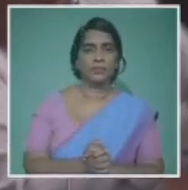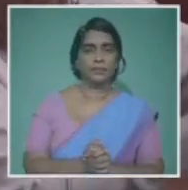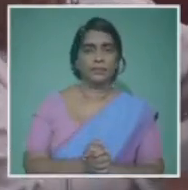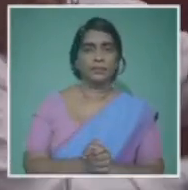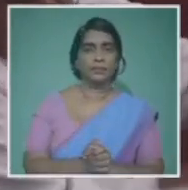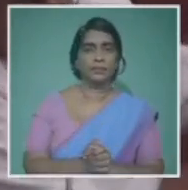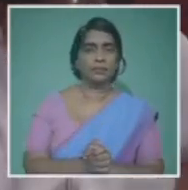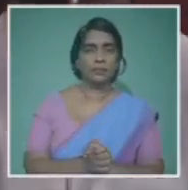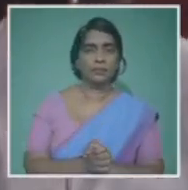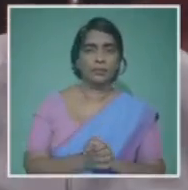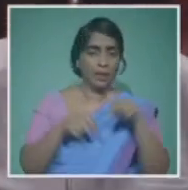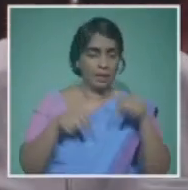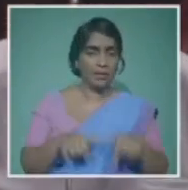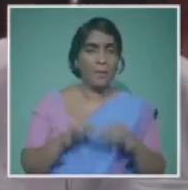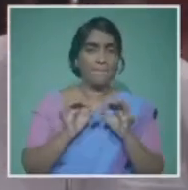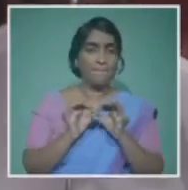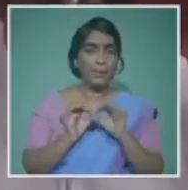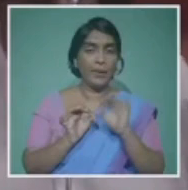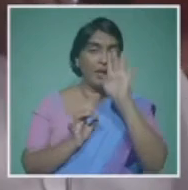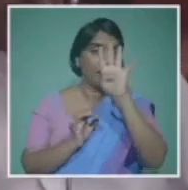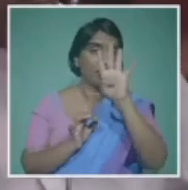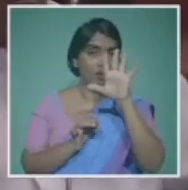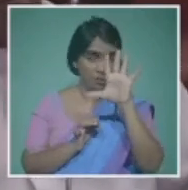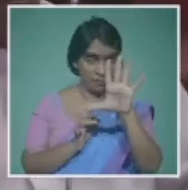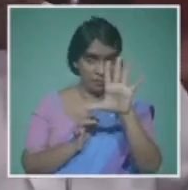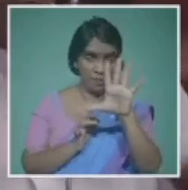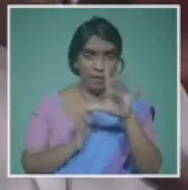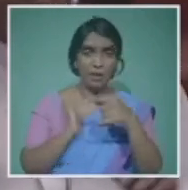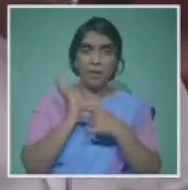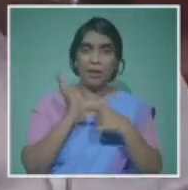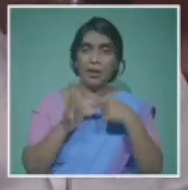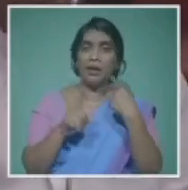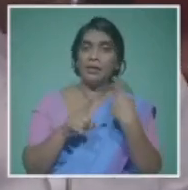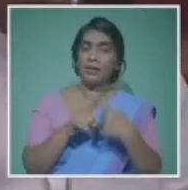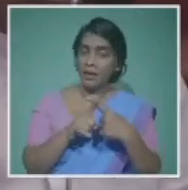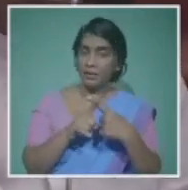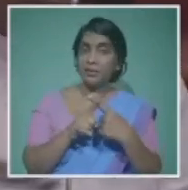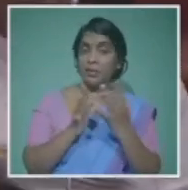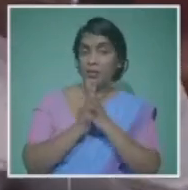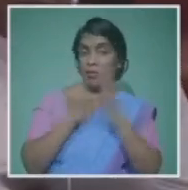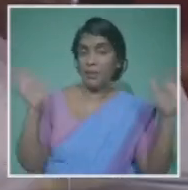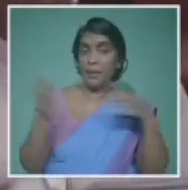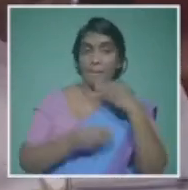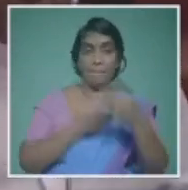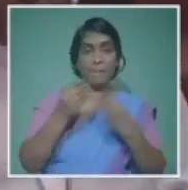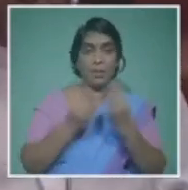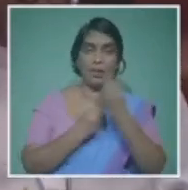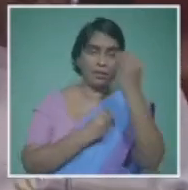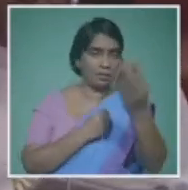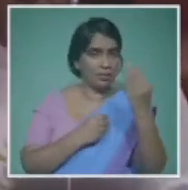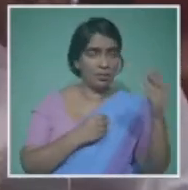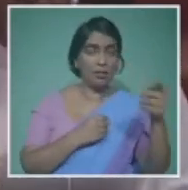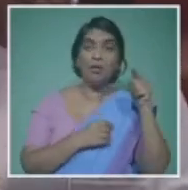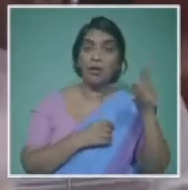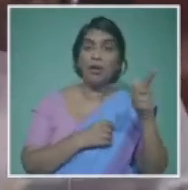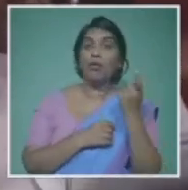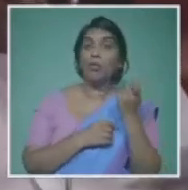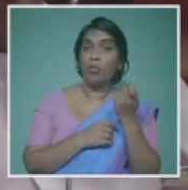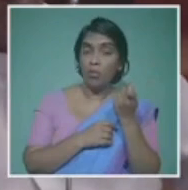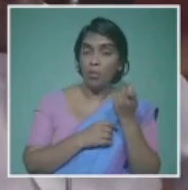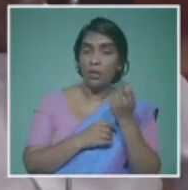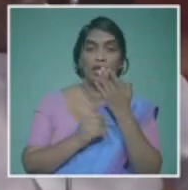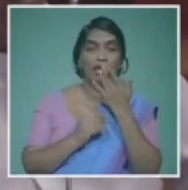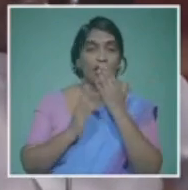දැන් බිලියන 45ක් බදුසාර දීලා තියෙනවා ලොකු සභාගම වලට. ඒ මුදල් වලින් තමයි